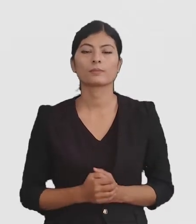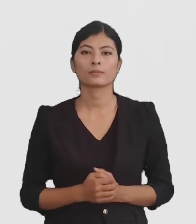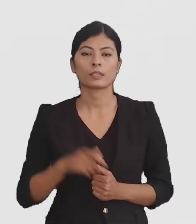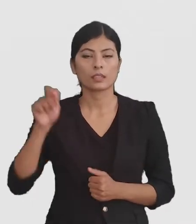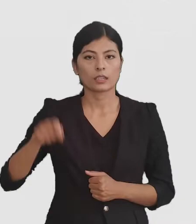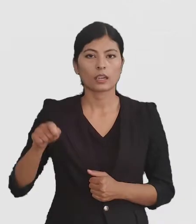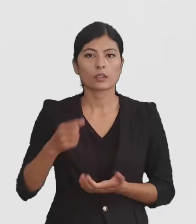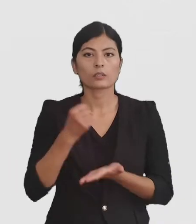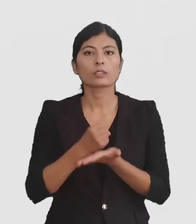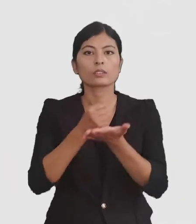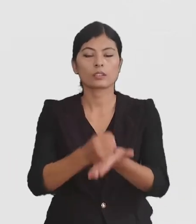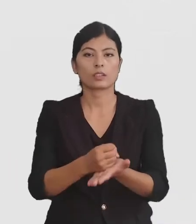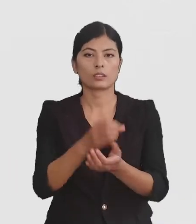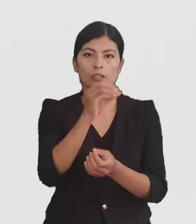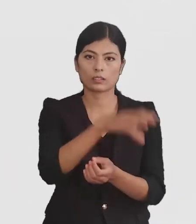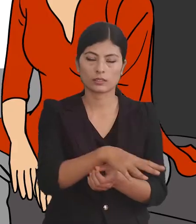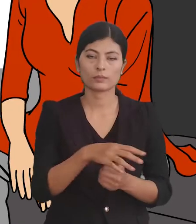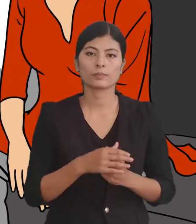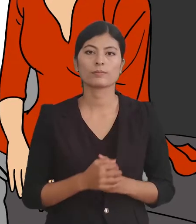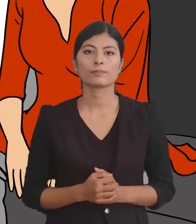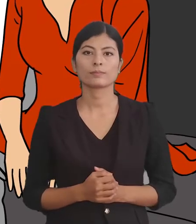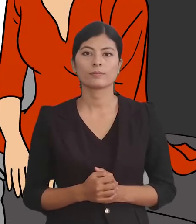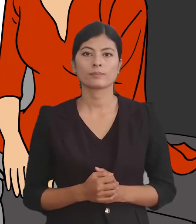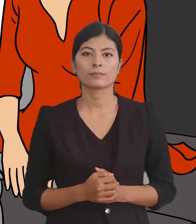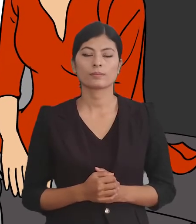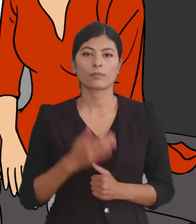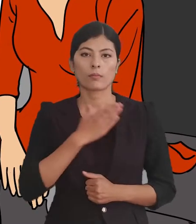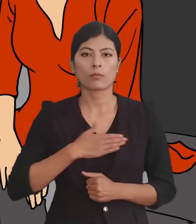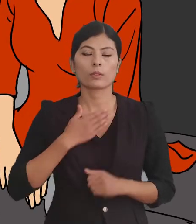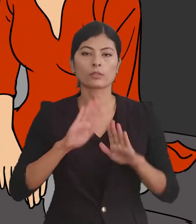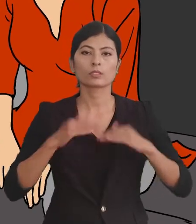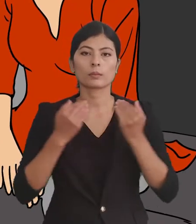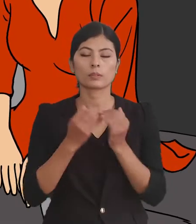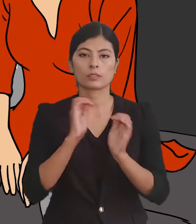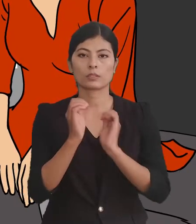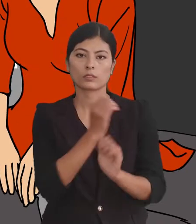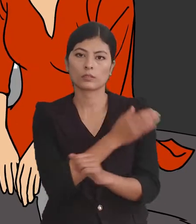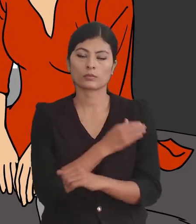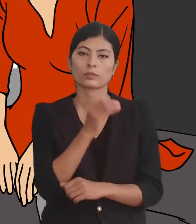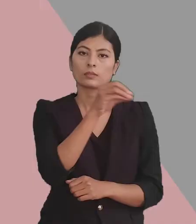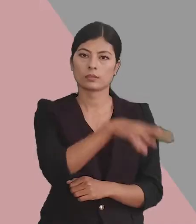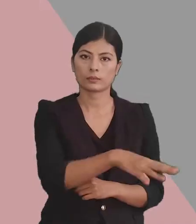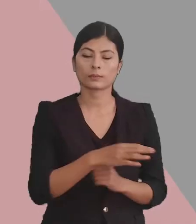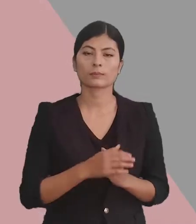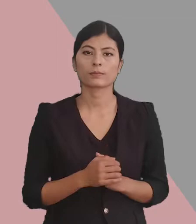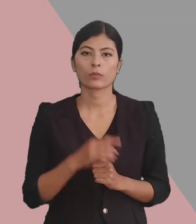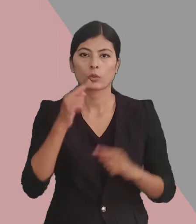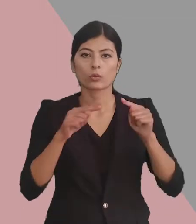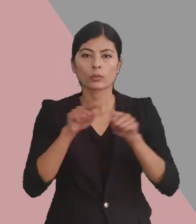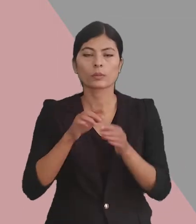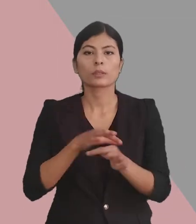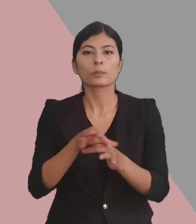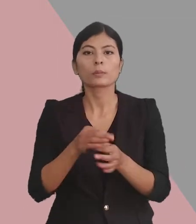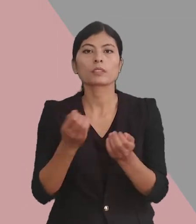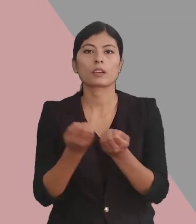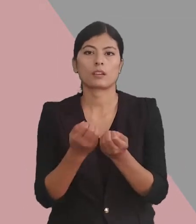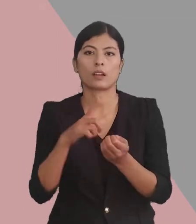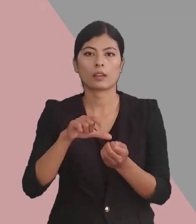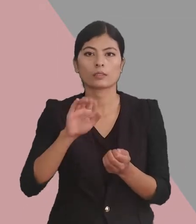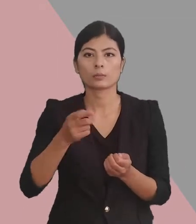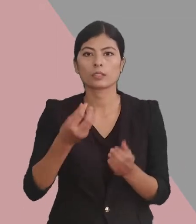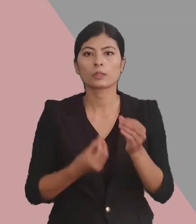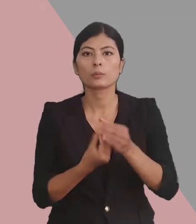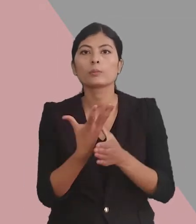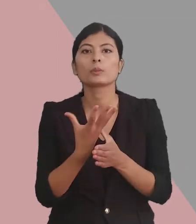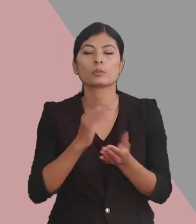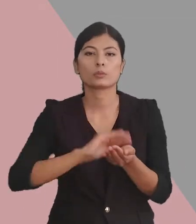कानूनी सहायता प्रदान करे के लेल, मनोसामाजिक परामर्श प्रदान करे के लेल, कोनो व्यवसाय करे के लेल, बिया पूंजी के